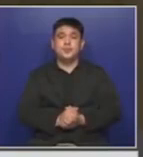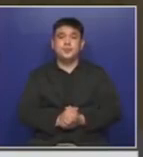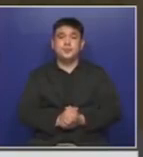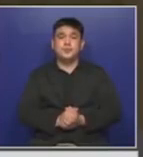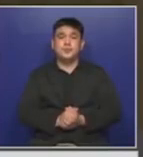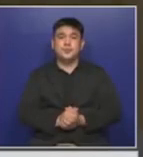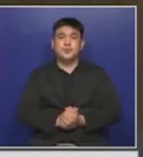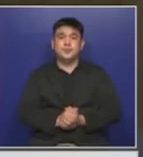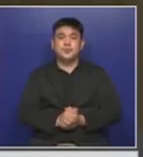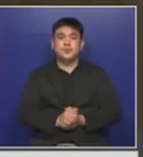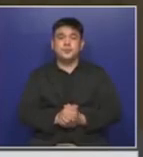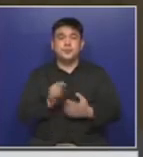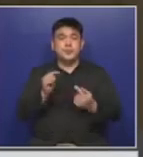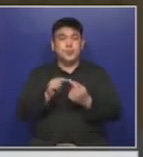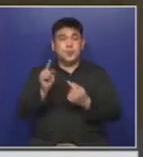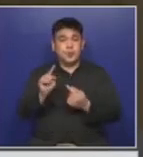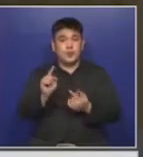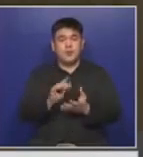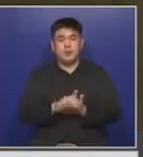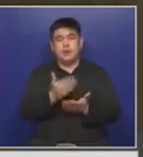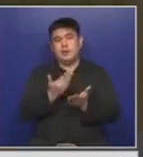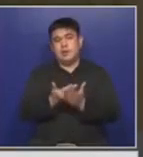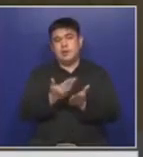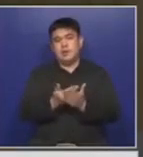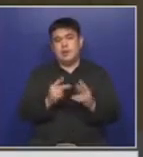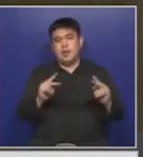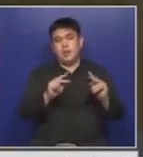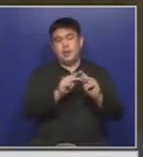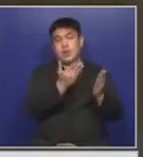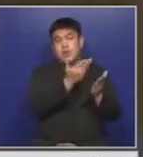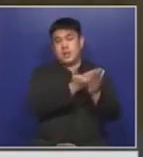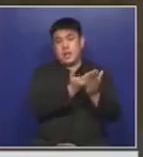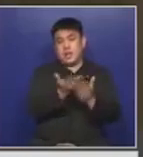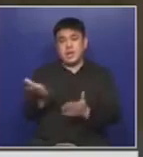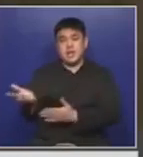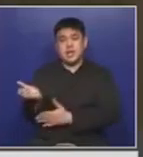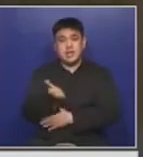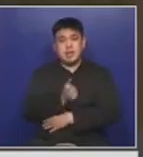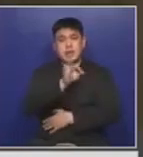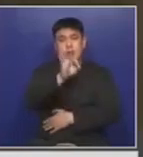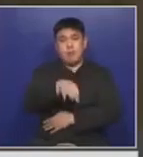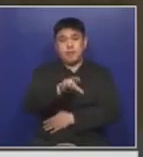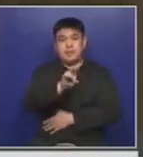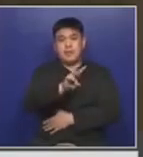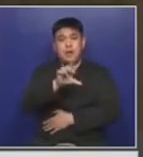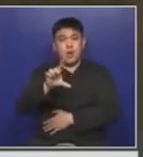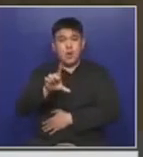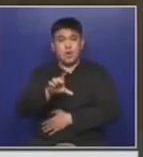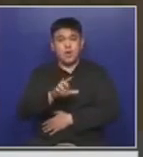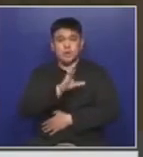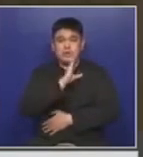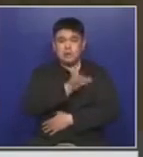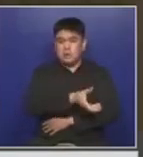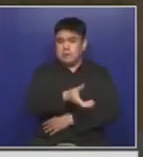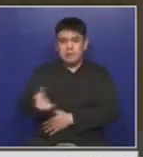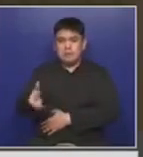งก็คือว่าเงินที่คลังยืมไป 9,700 ล้านเนี่ยอยู่ๆคลังบอกไม่คืนเนี่ยผมก็ส